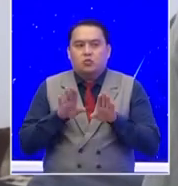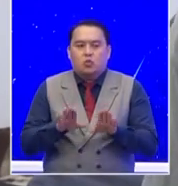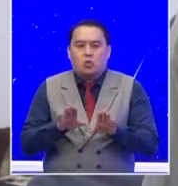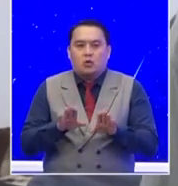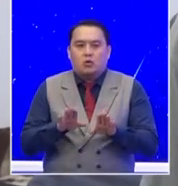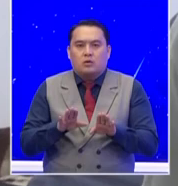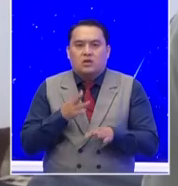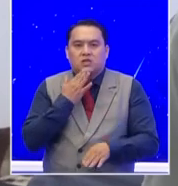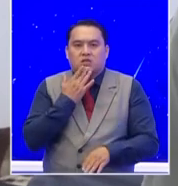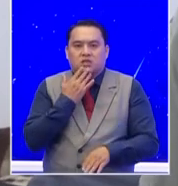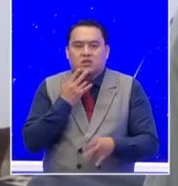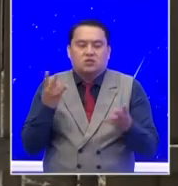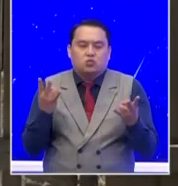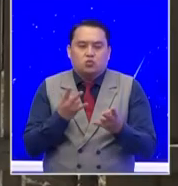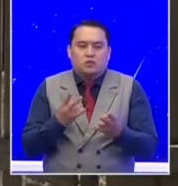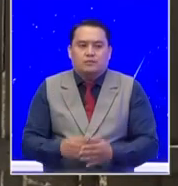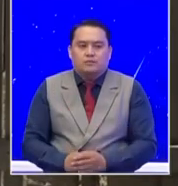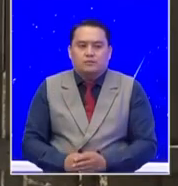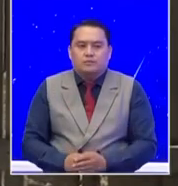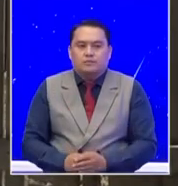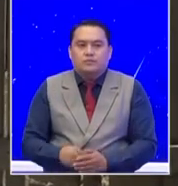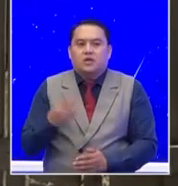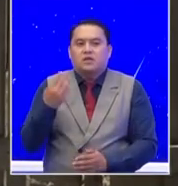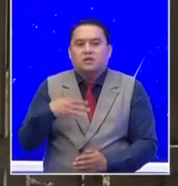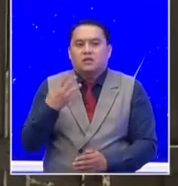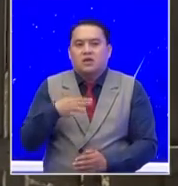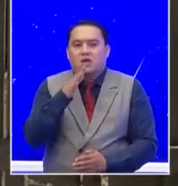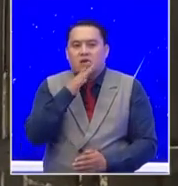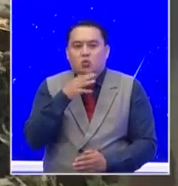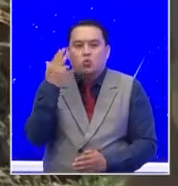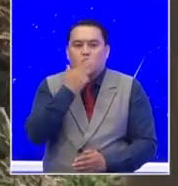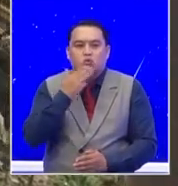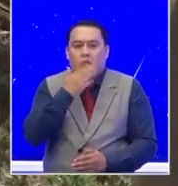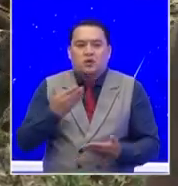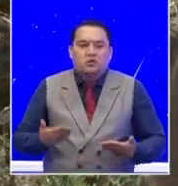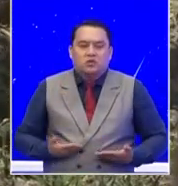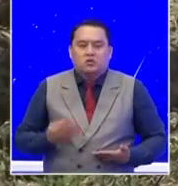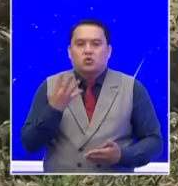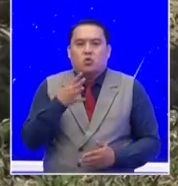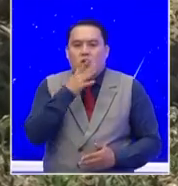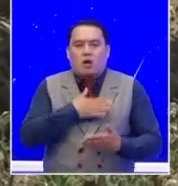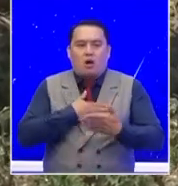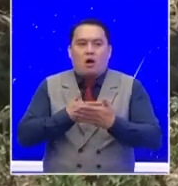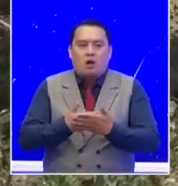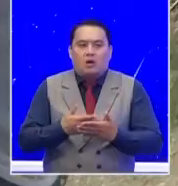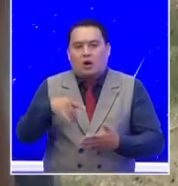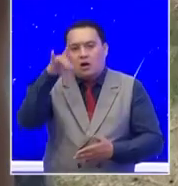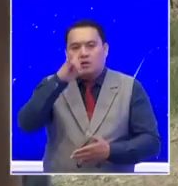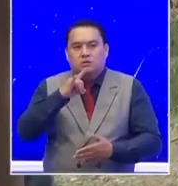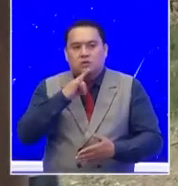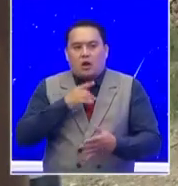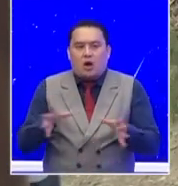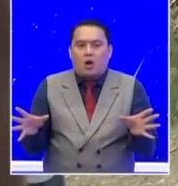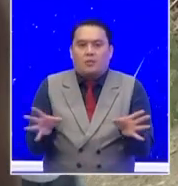транец 40 лет не уж-то бен к екатерина середина вот уже более трех лет является активным членом вообще казахстанского